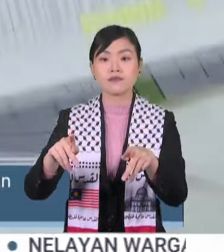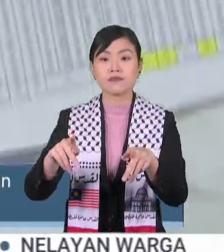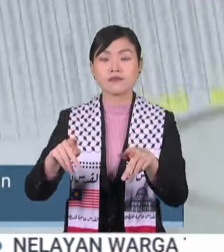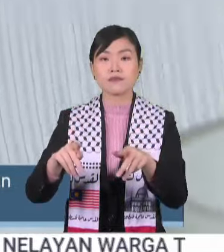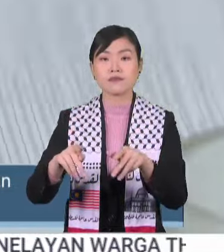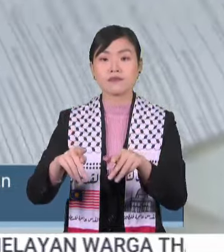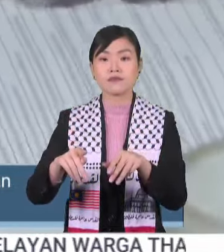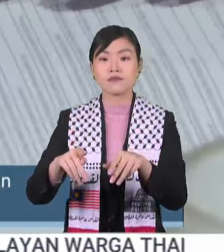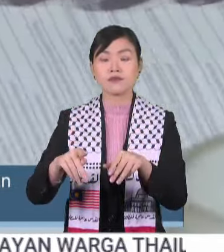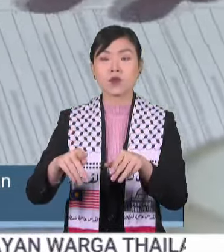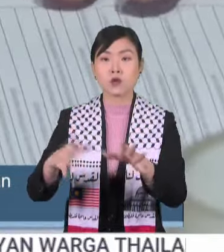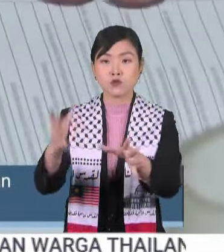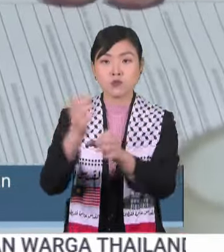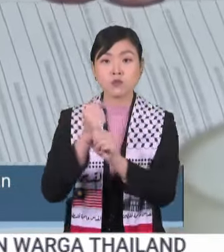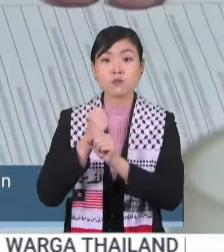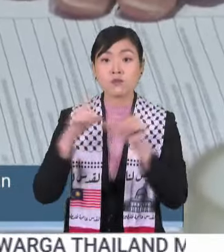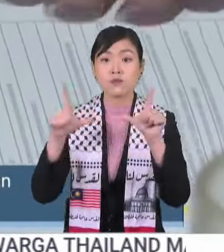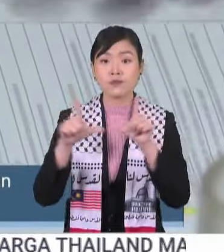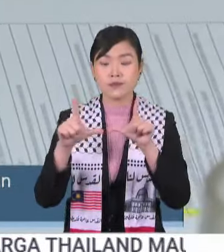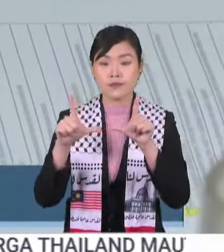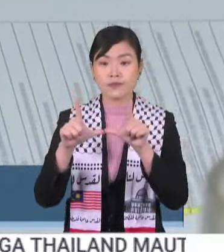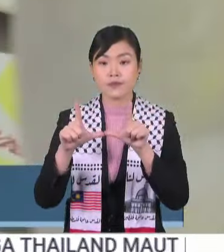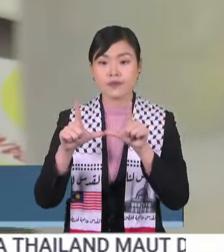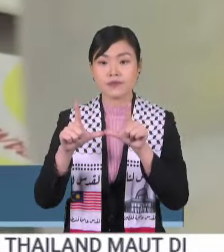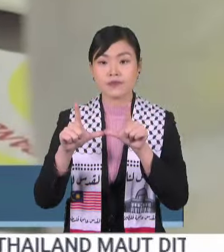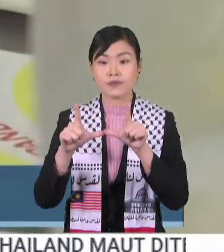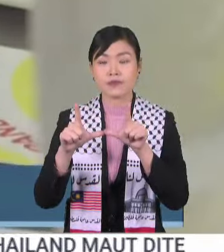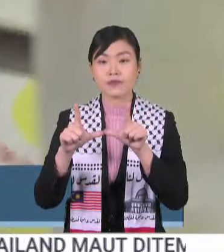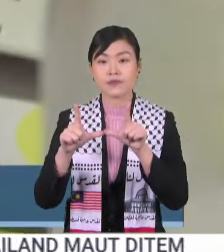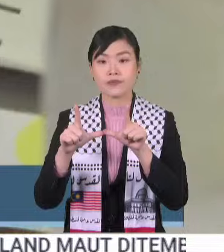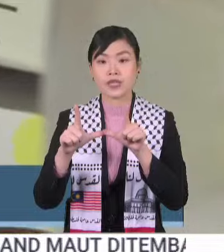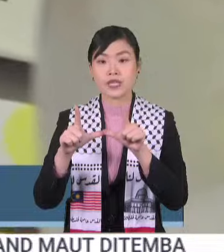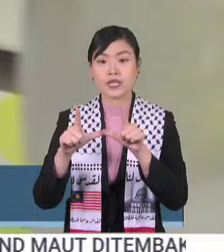and the andad